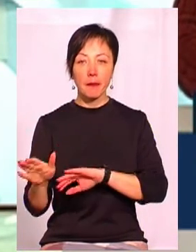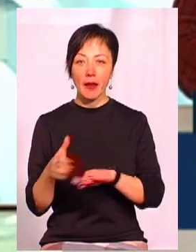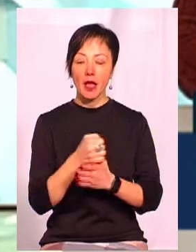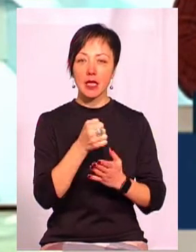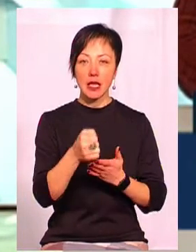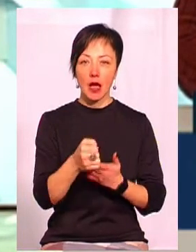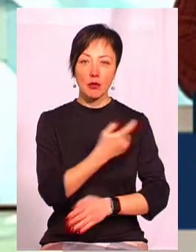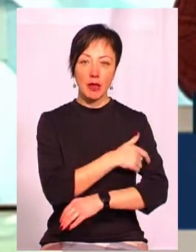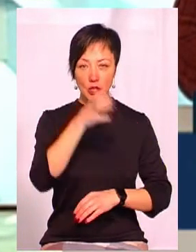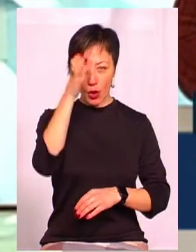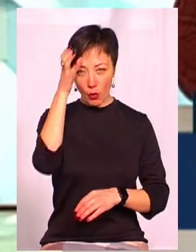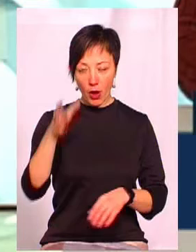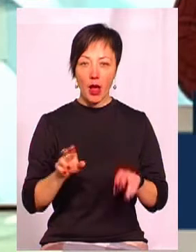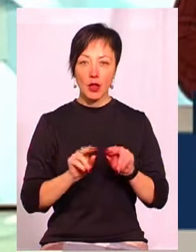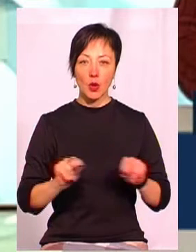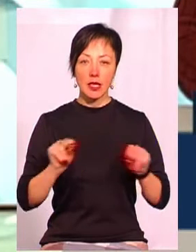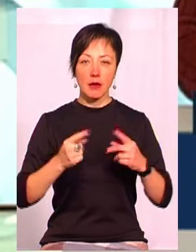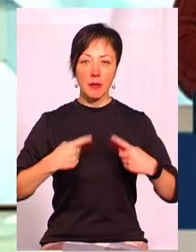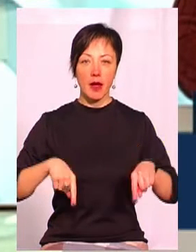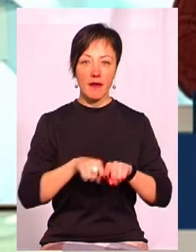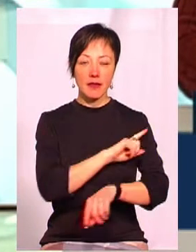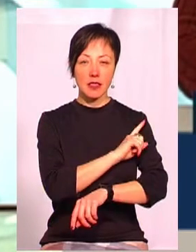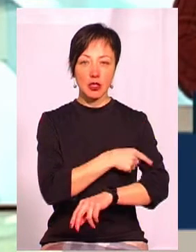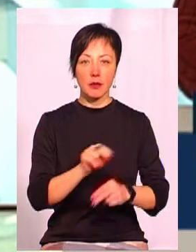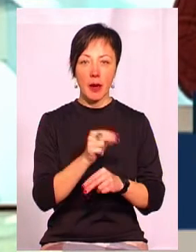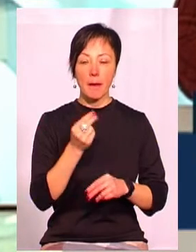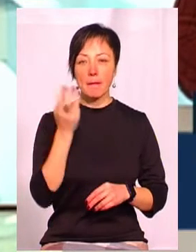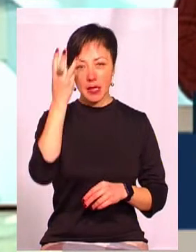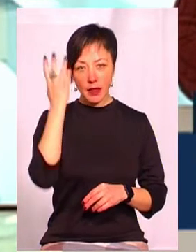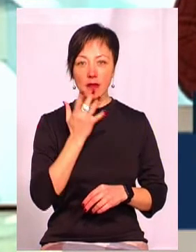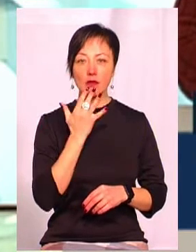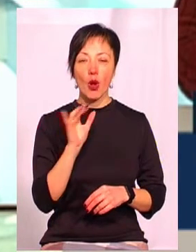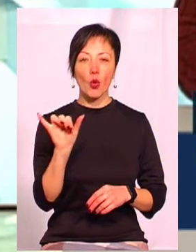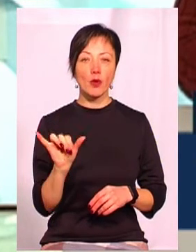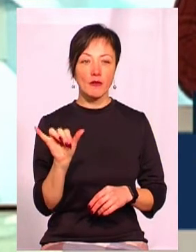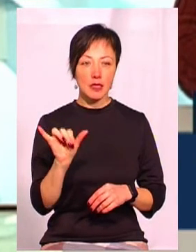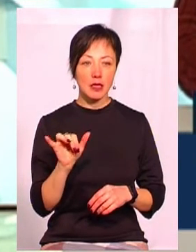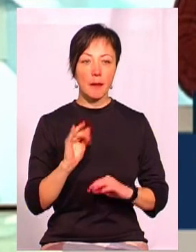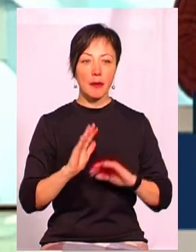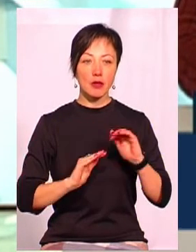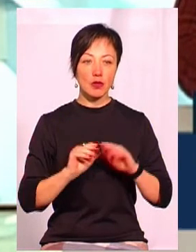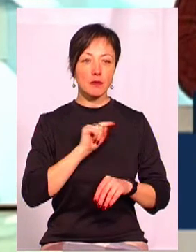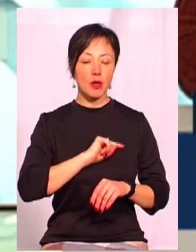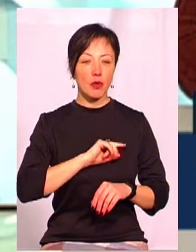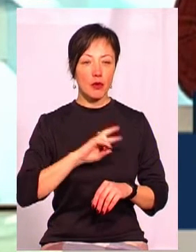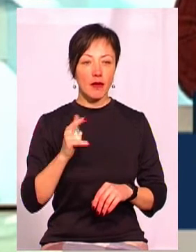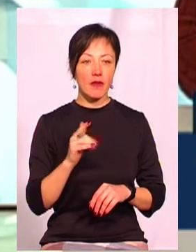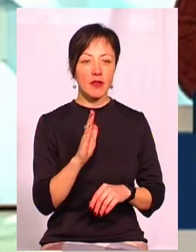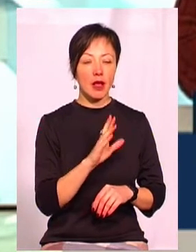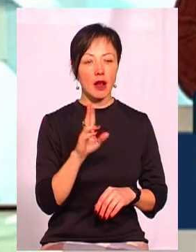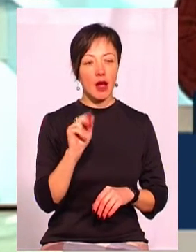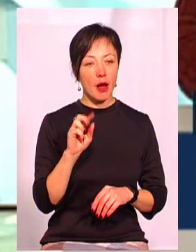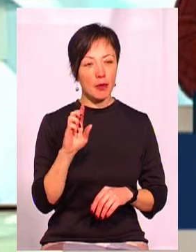медичних наук, доцентом кафедри фізичної терапії, ерготерапії Хмельницького національного університету і практикуючим психологом